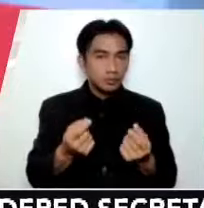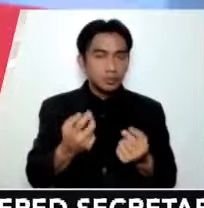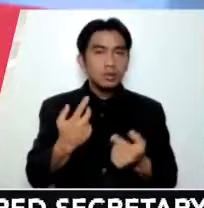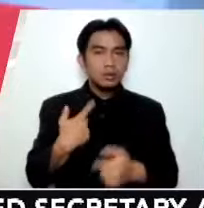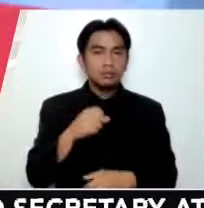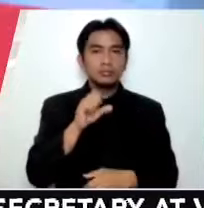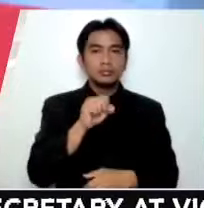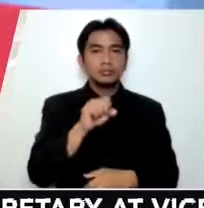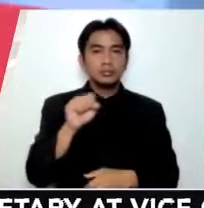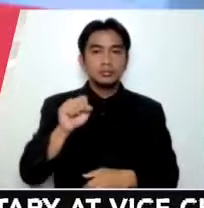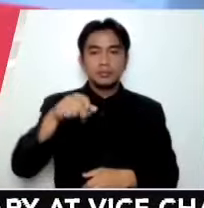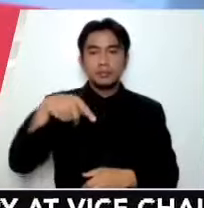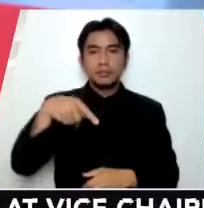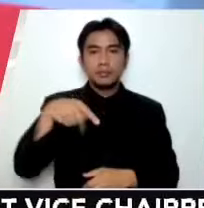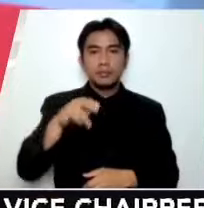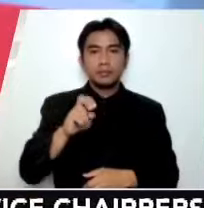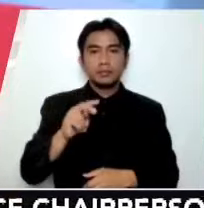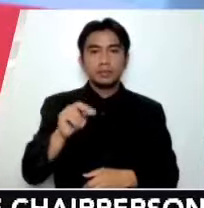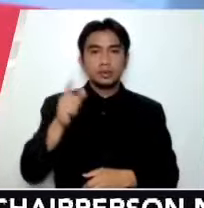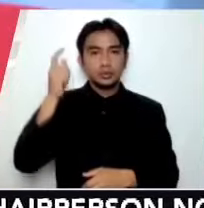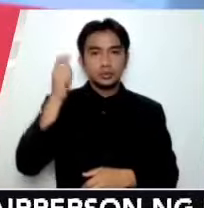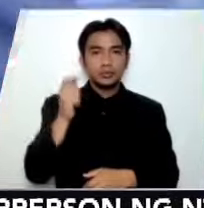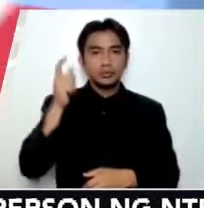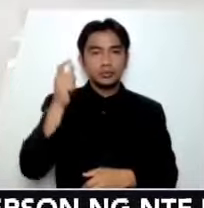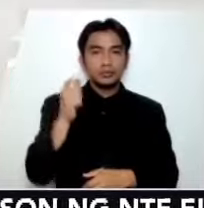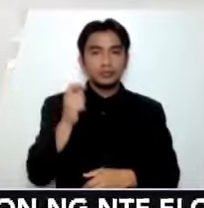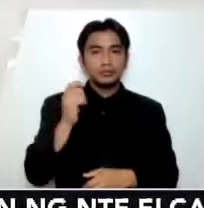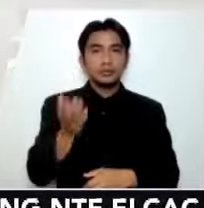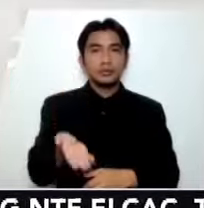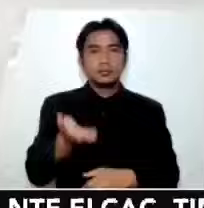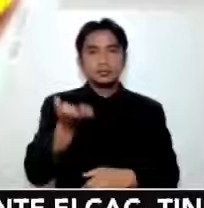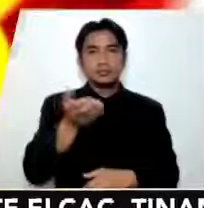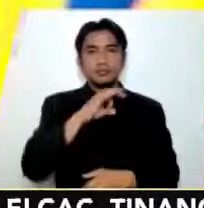booster program ang detalye sa report ni Von